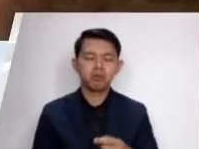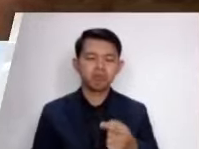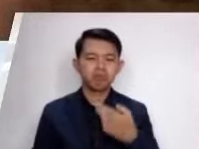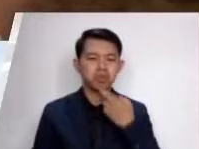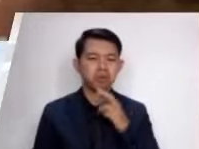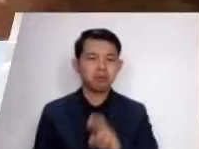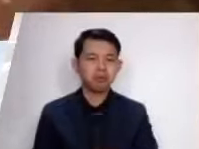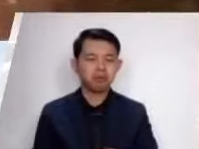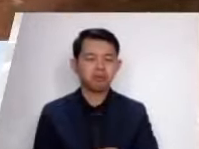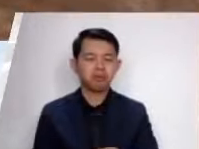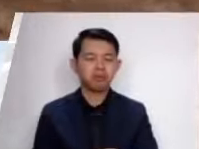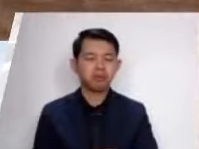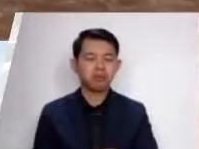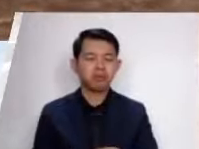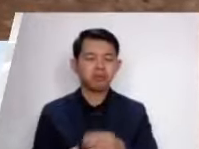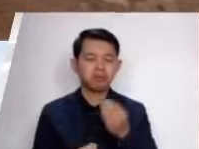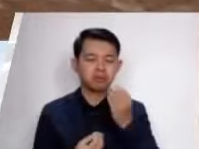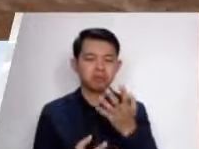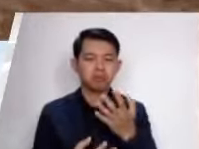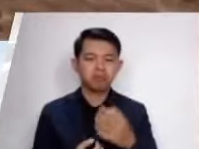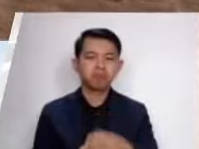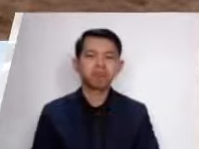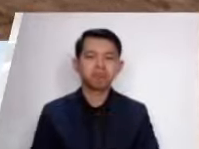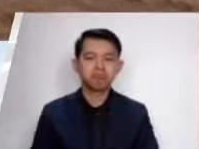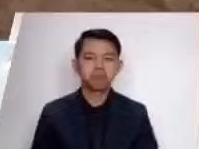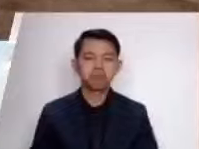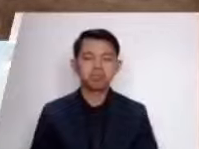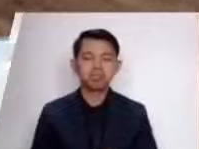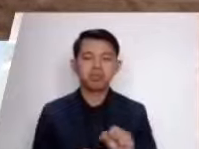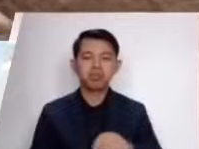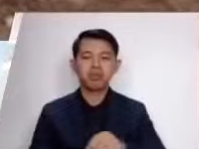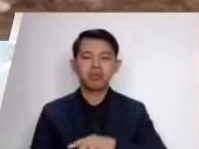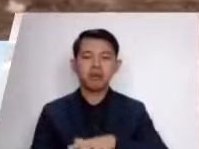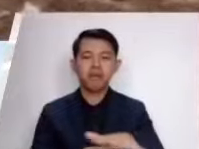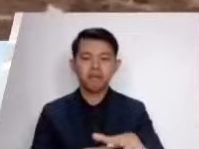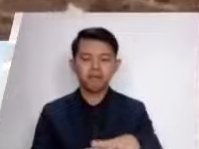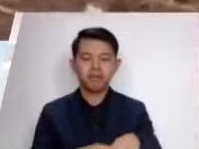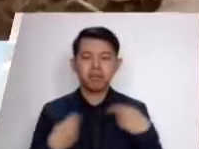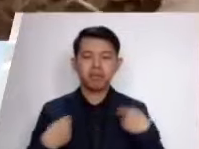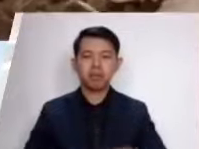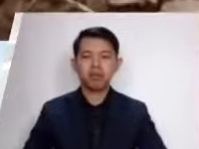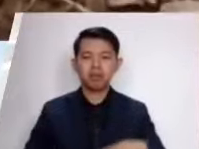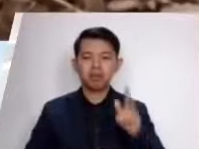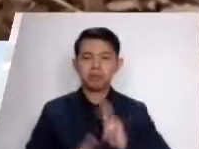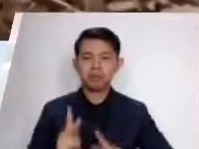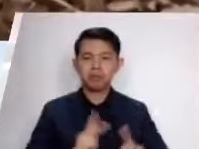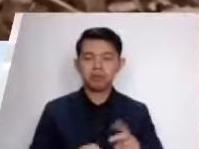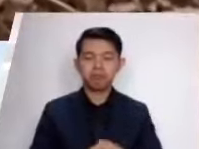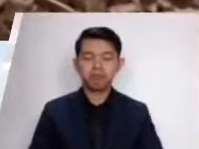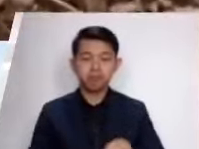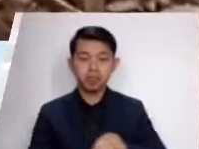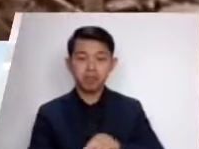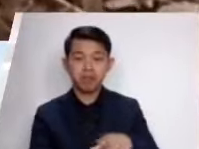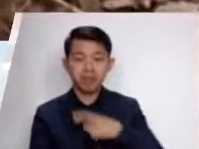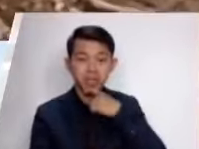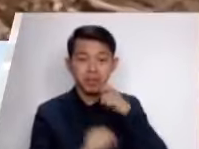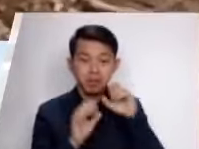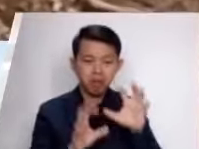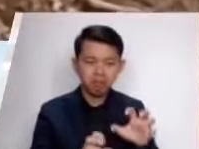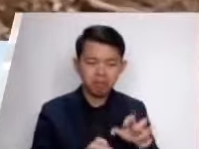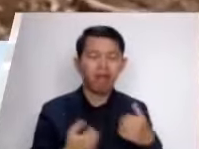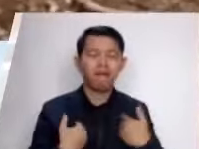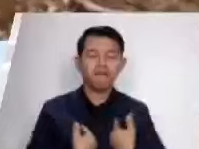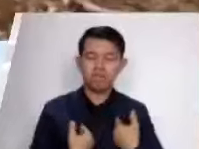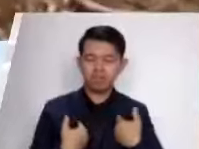na makakaapekto yon sa kalusugan ng mga tao. Bukod po sa mga isda, apektado na rin ng tagtuyot ang mga alagang hayop. Kung